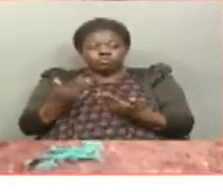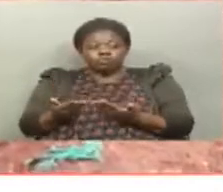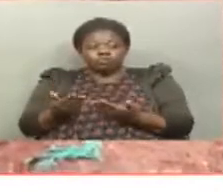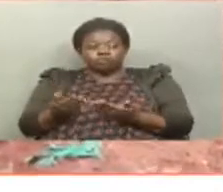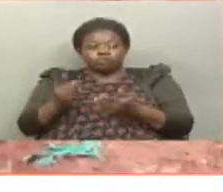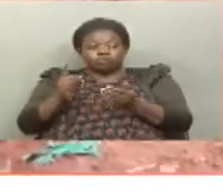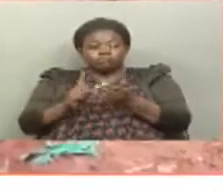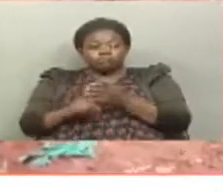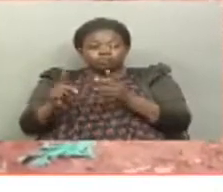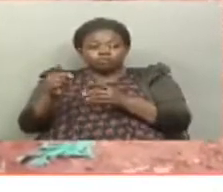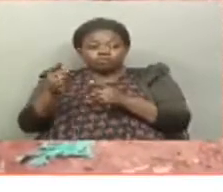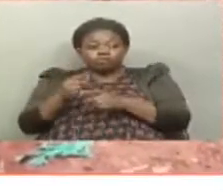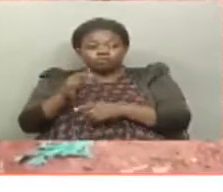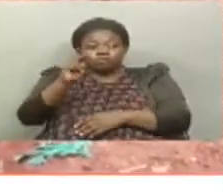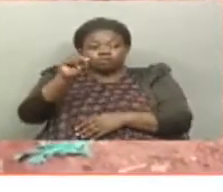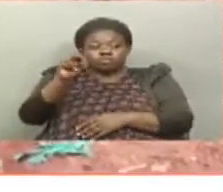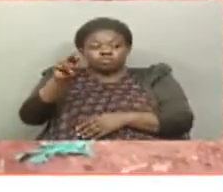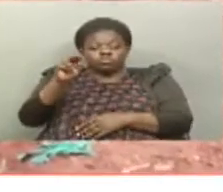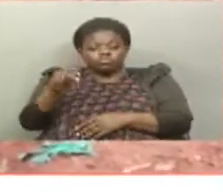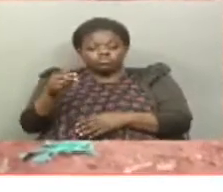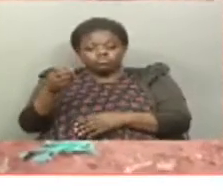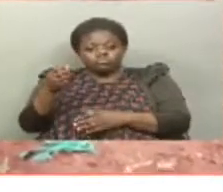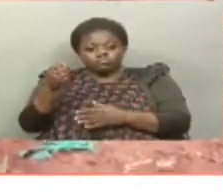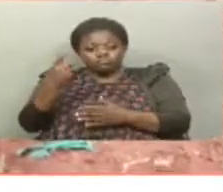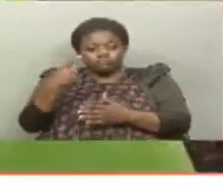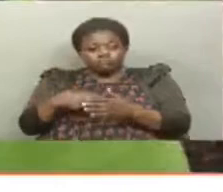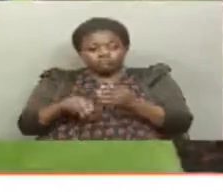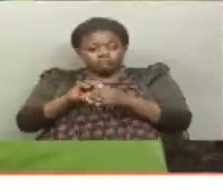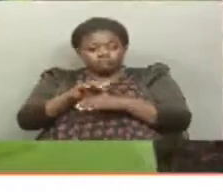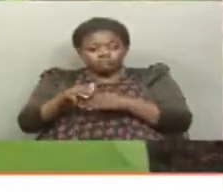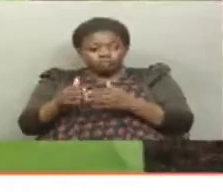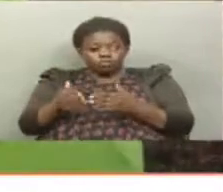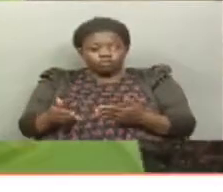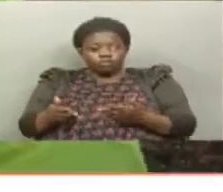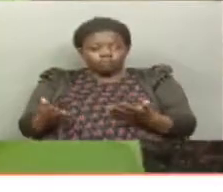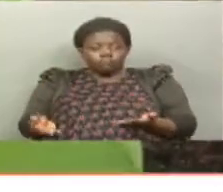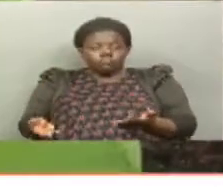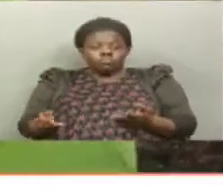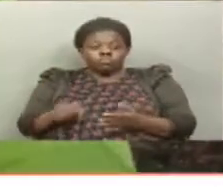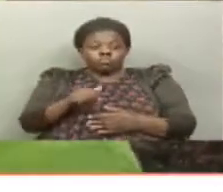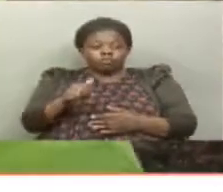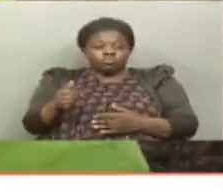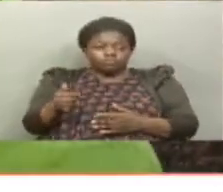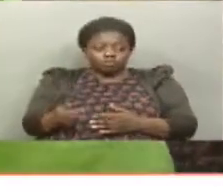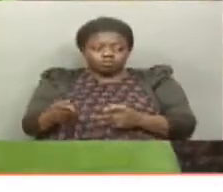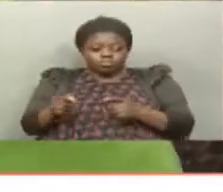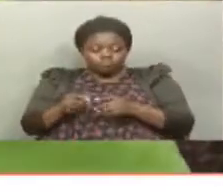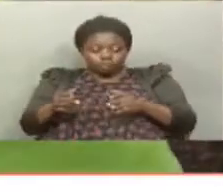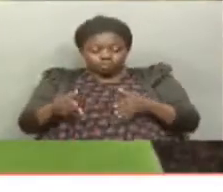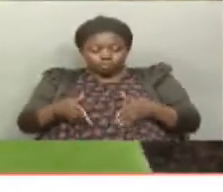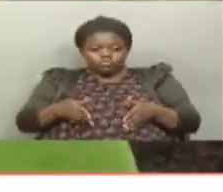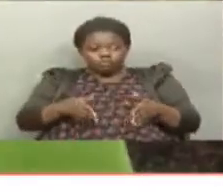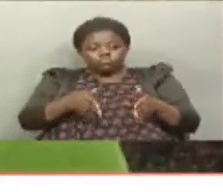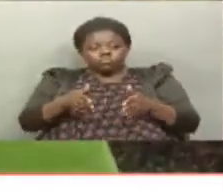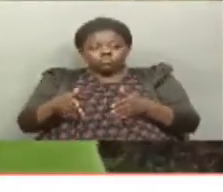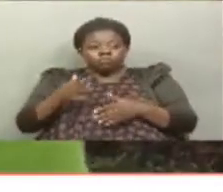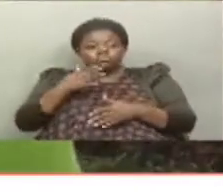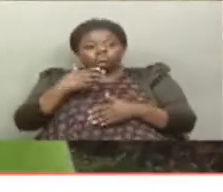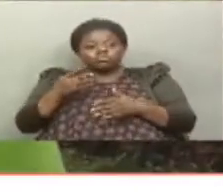mbalinula oluva okukitegeera nti oluguudo n'olugenda kukolebwa ne bajja ne bongerawo amalaalo amalala ku layini ku kkuba oza nga